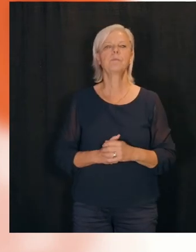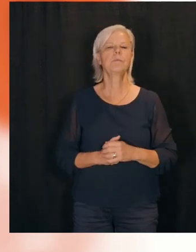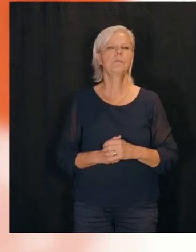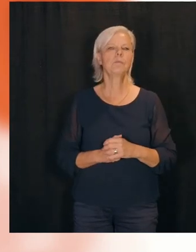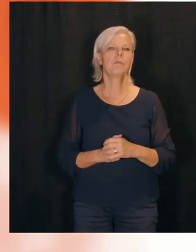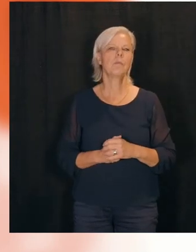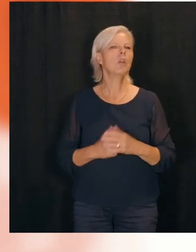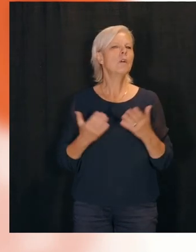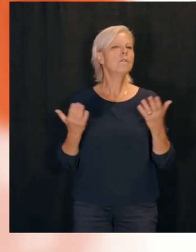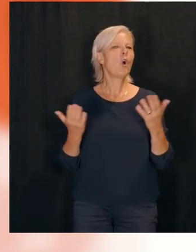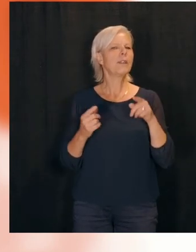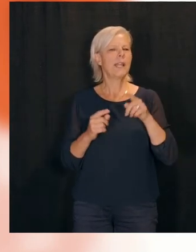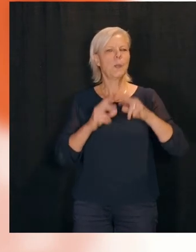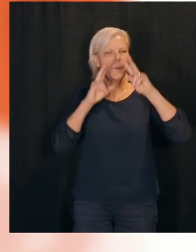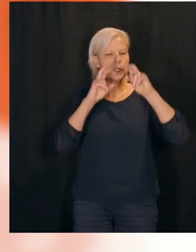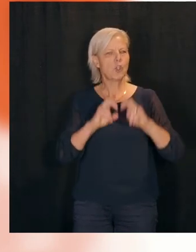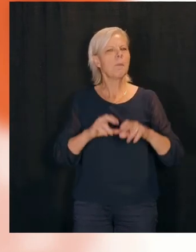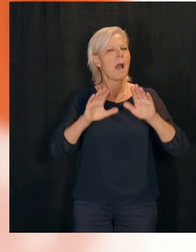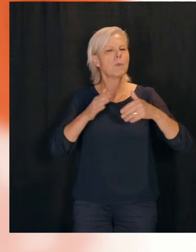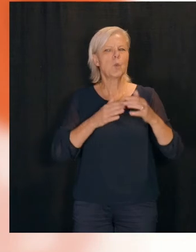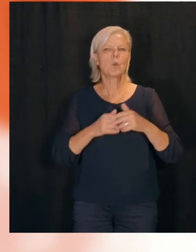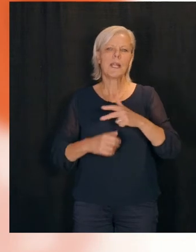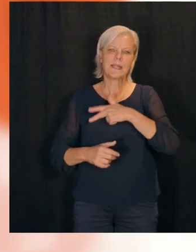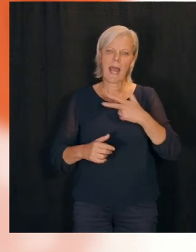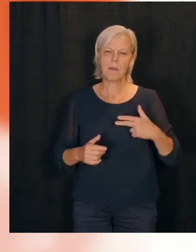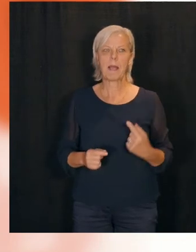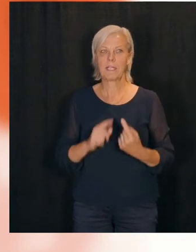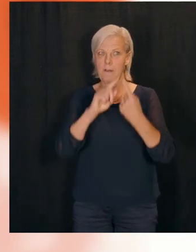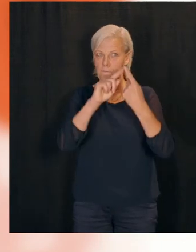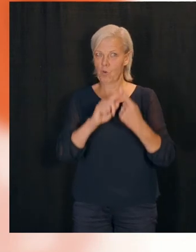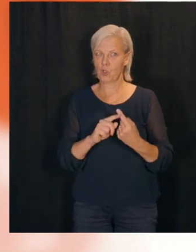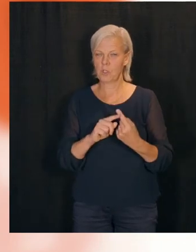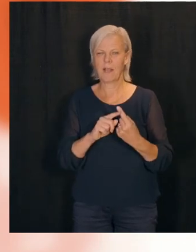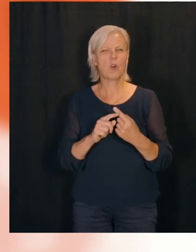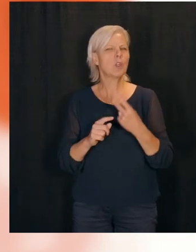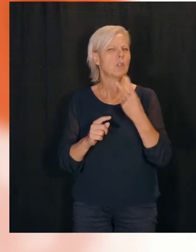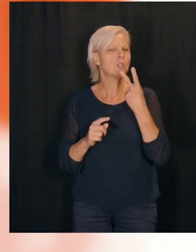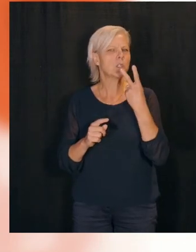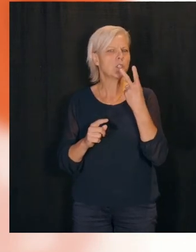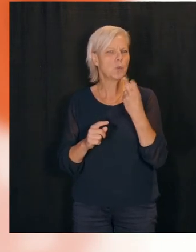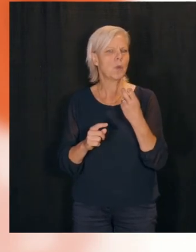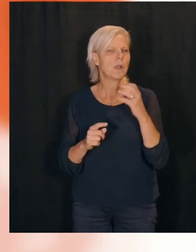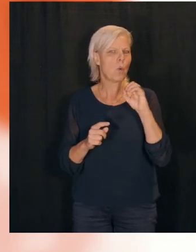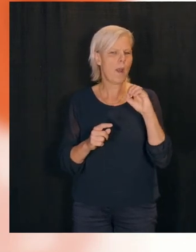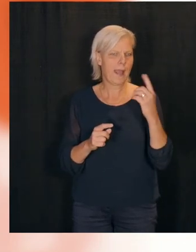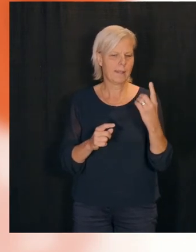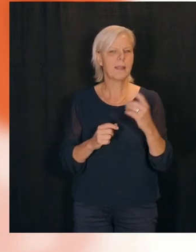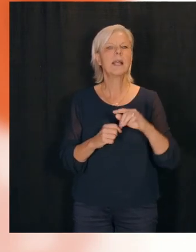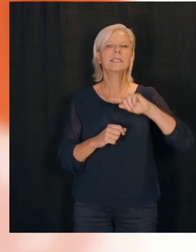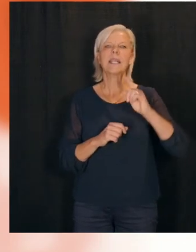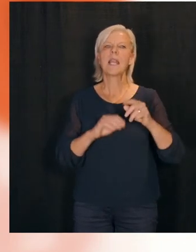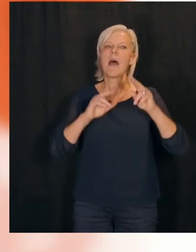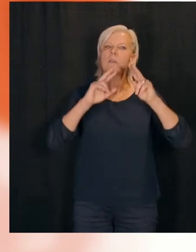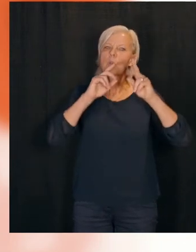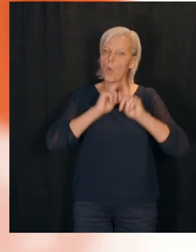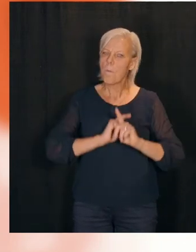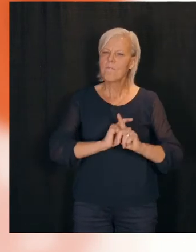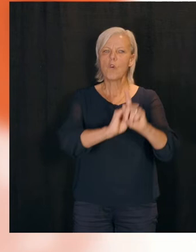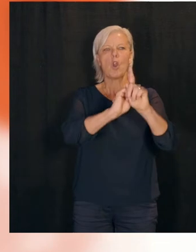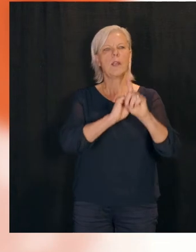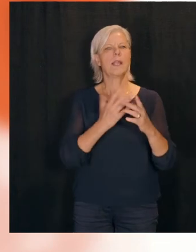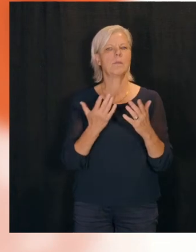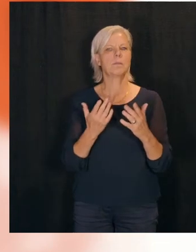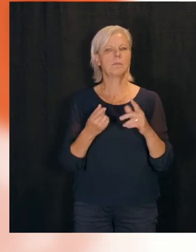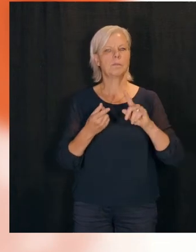Det bygger på en undersökning som gjordes i Danmark. Den första kom 2001 och sen har det gjorts uppföljande studier